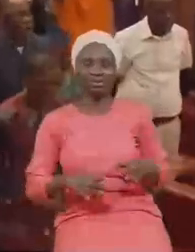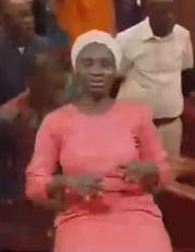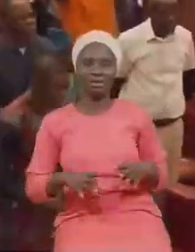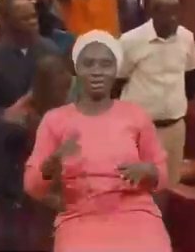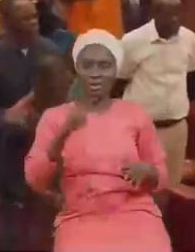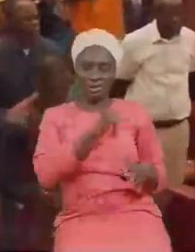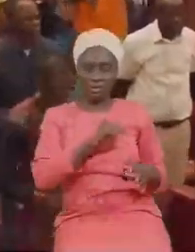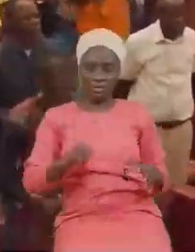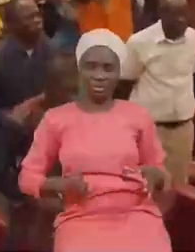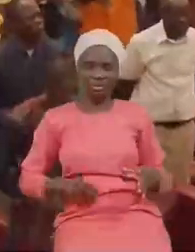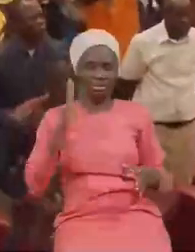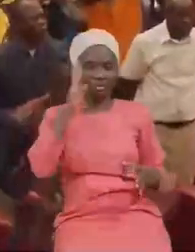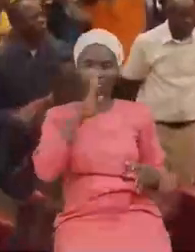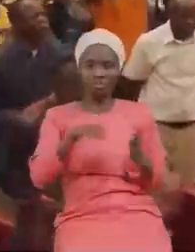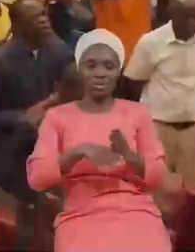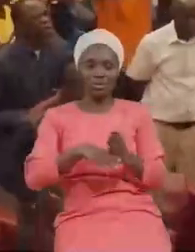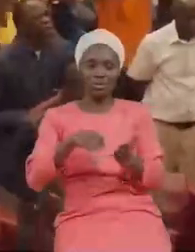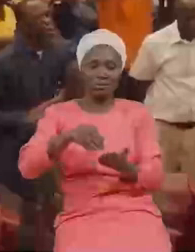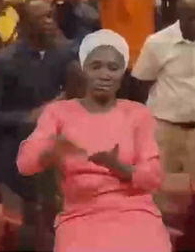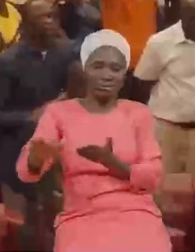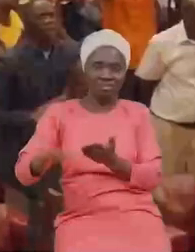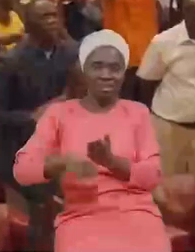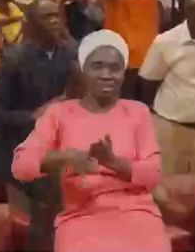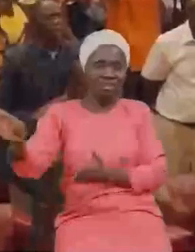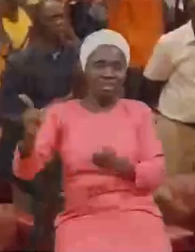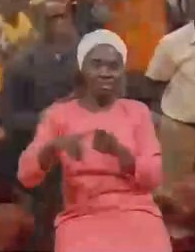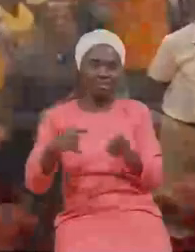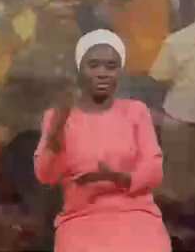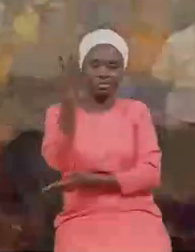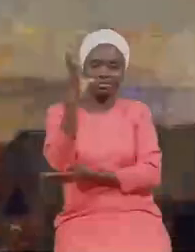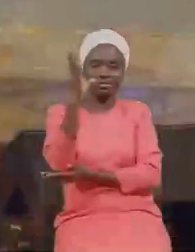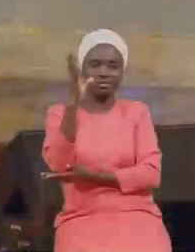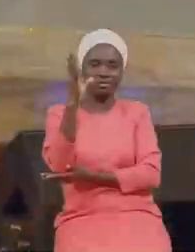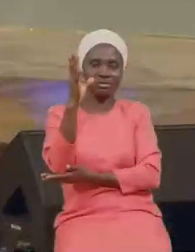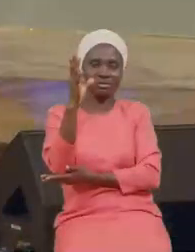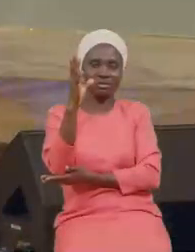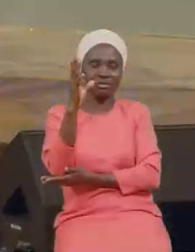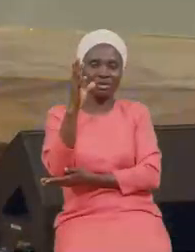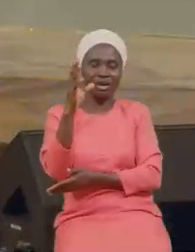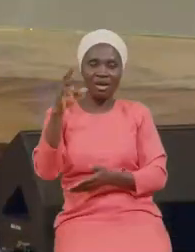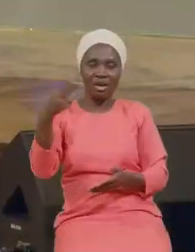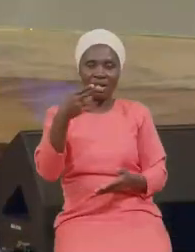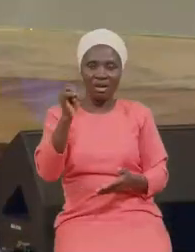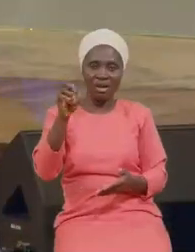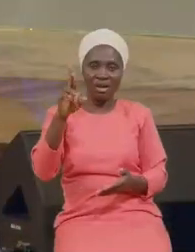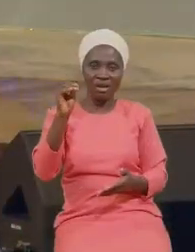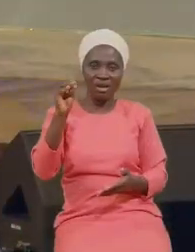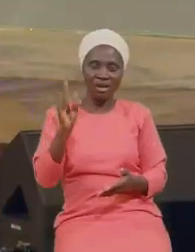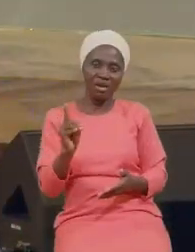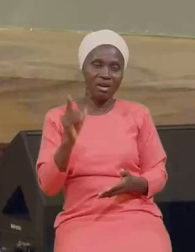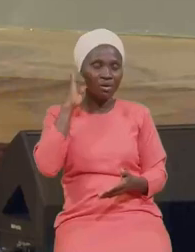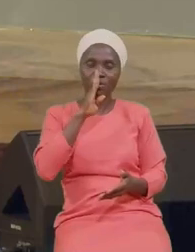dans la forêt Hérode sera rangé de verre et toi